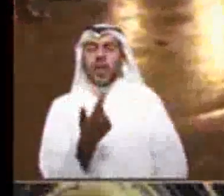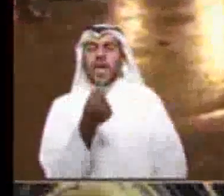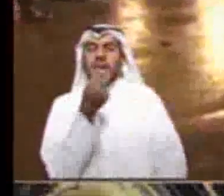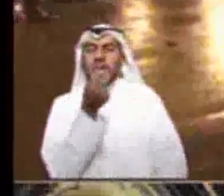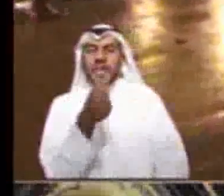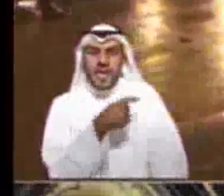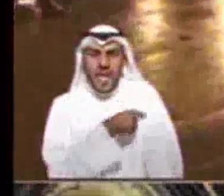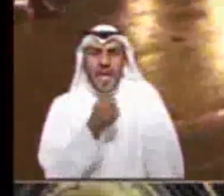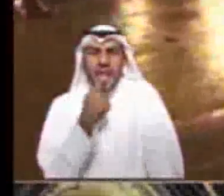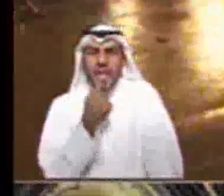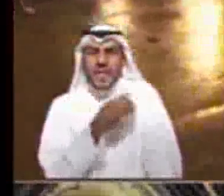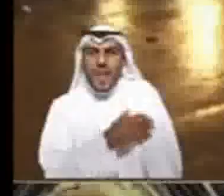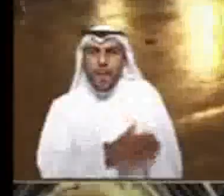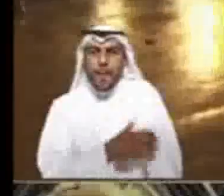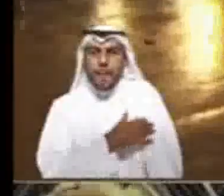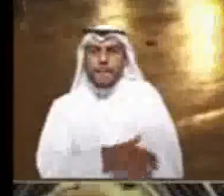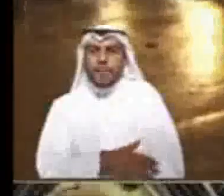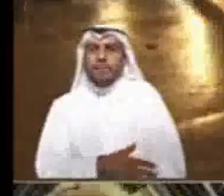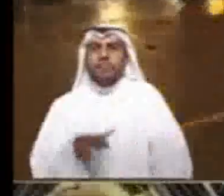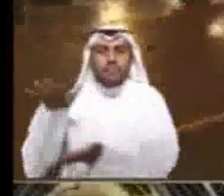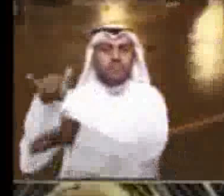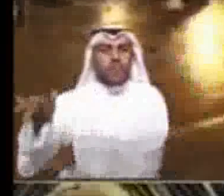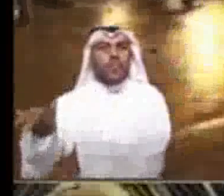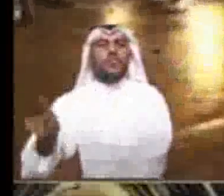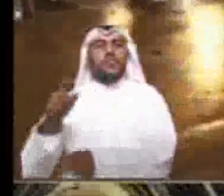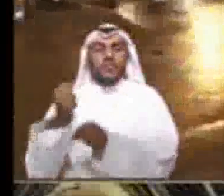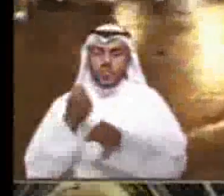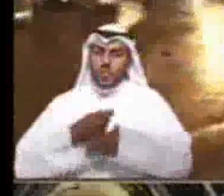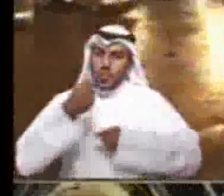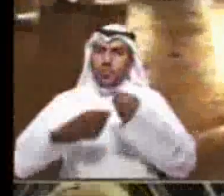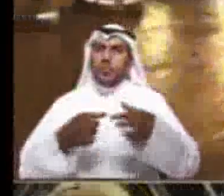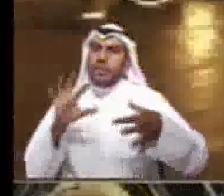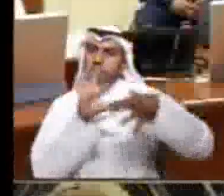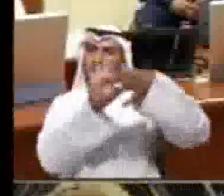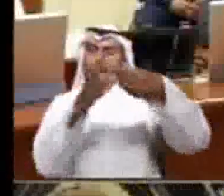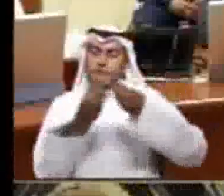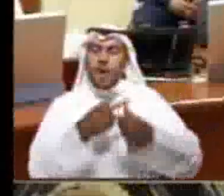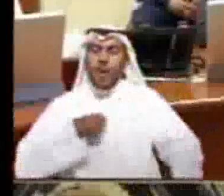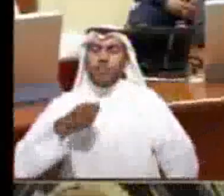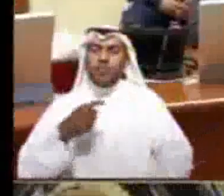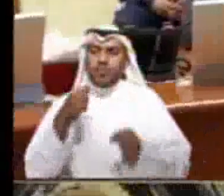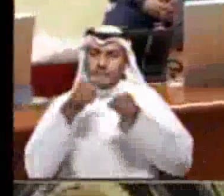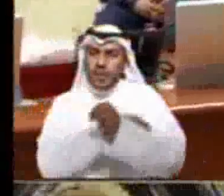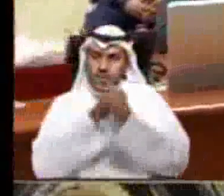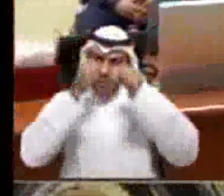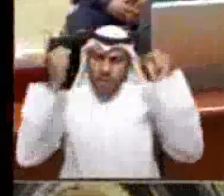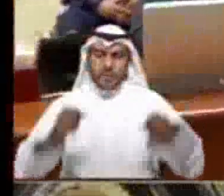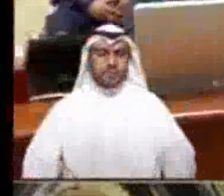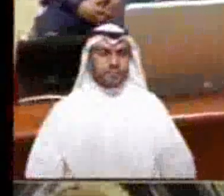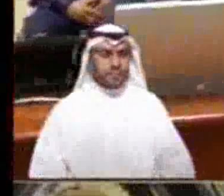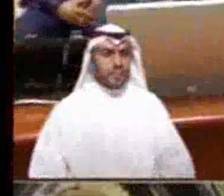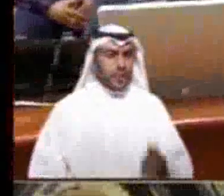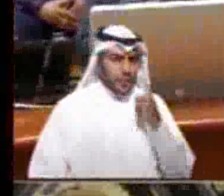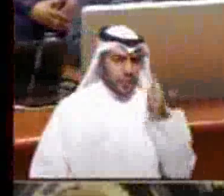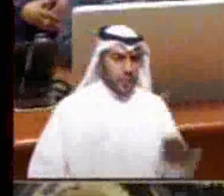من الكميات الكبيرة للمخزون الدوائي خلال الفترة القادمة. وزير الإعلام ووزير الدولة لشؤون الشباب